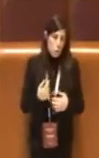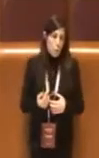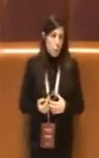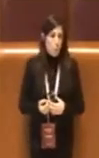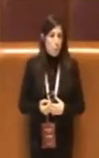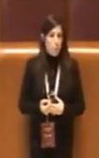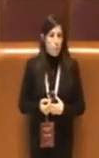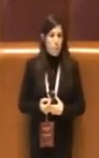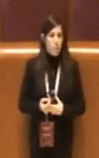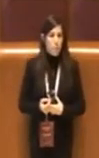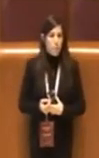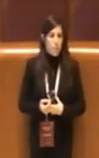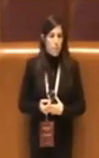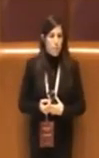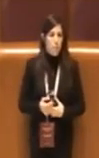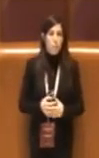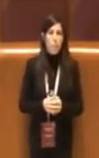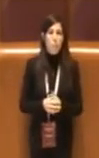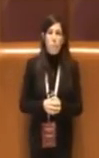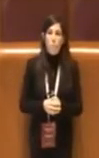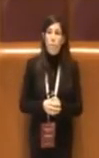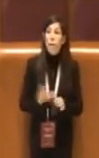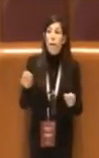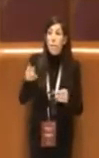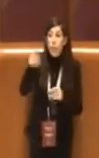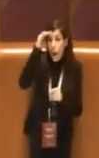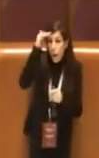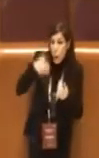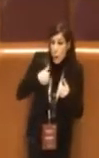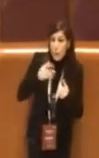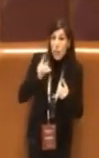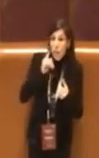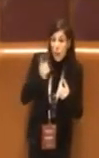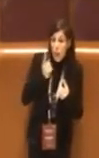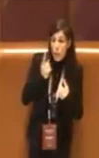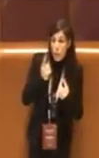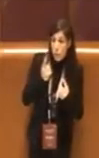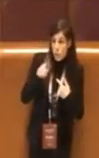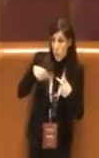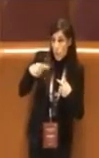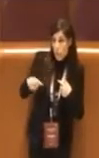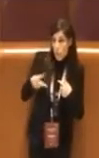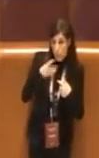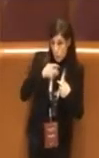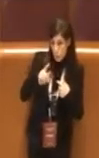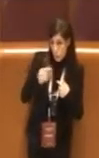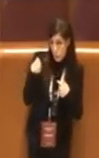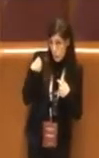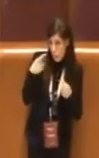aula. E magari se mi ascolta la collega, forse poi la prossima volta.